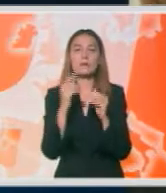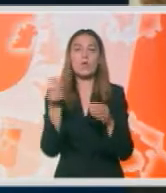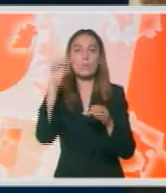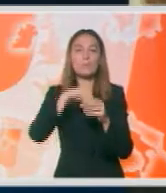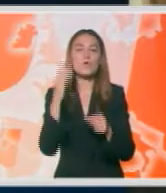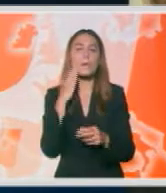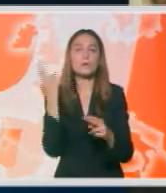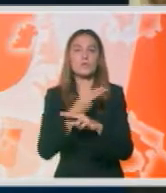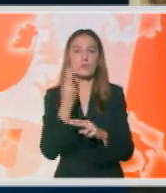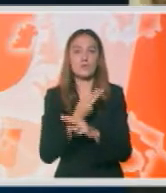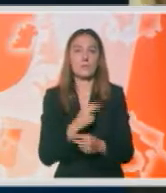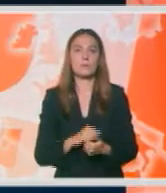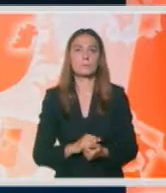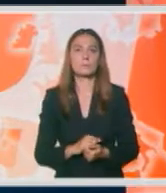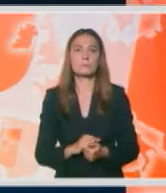Sjedinjene Američke Države.